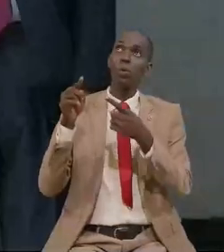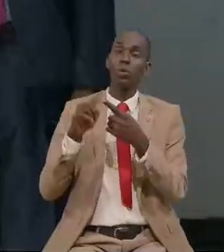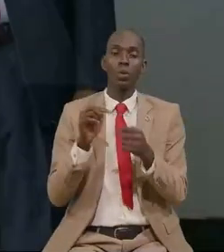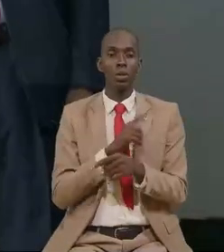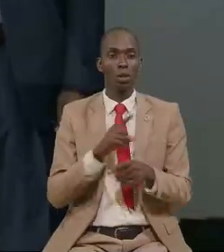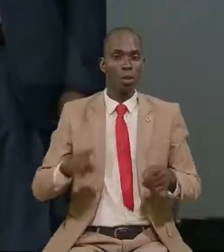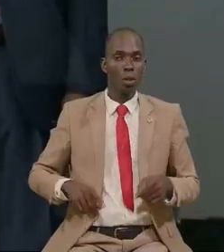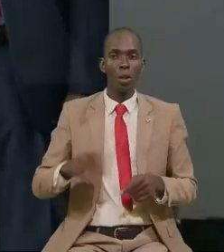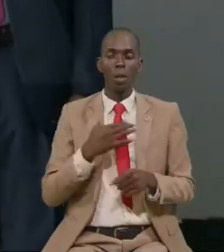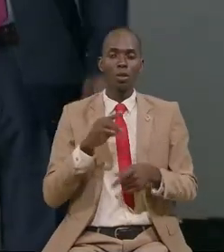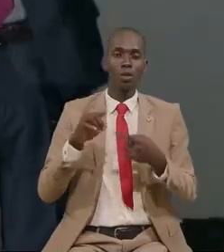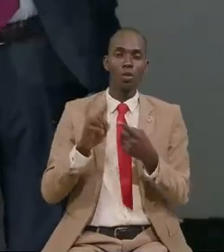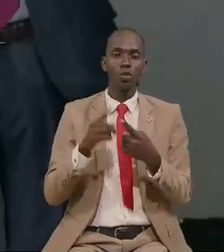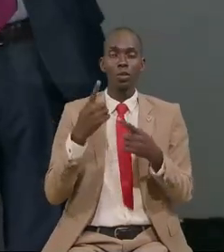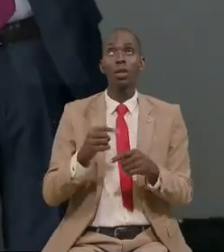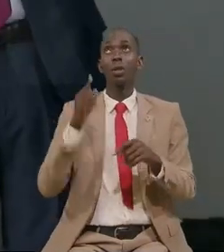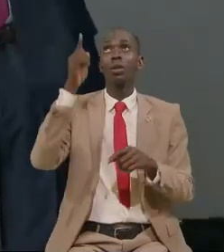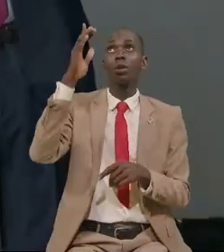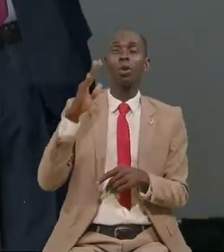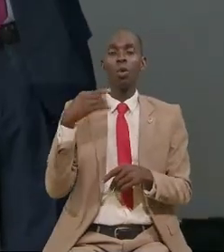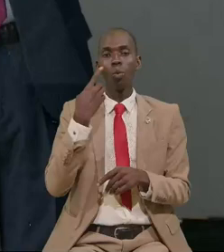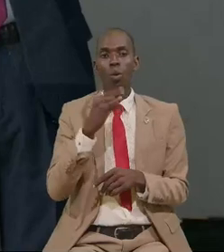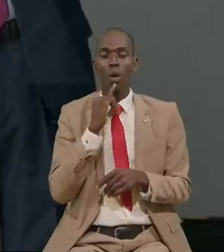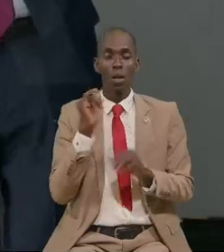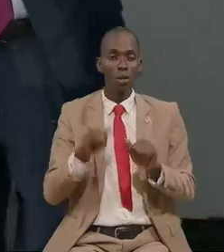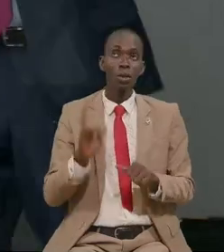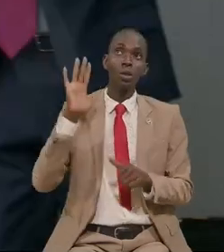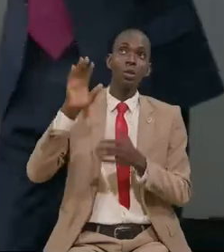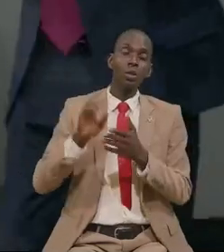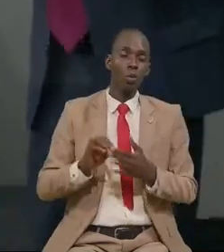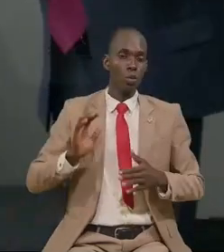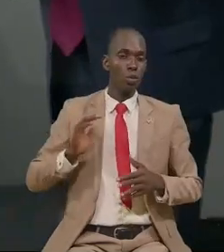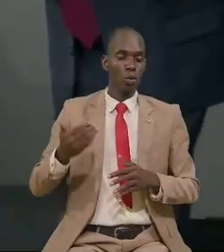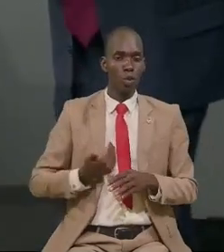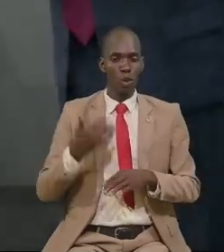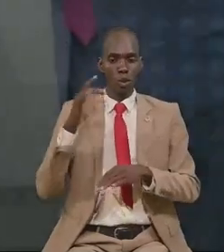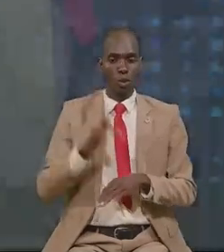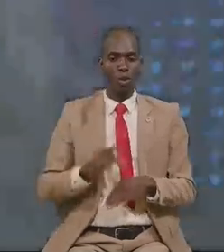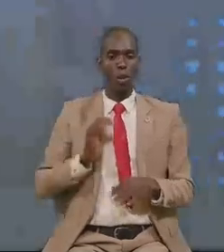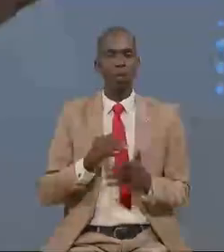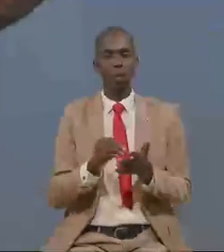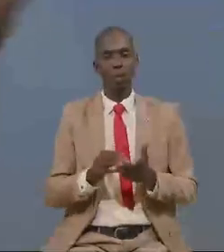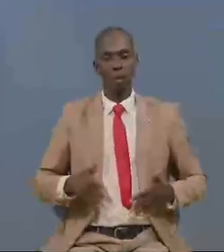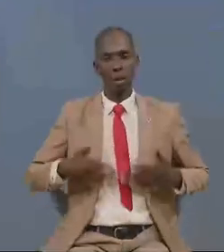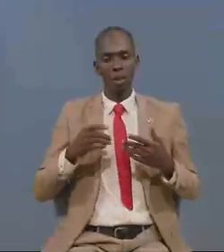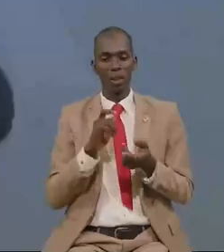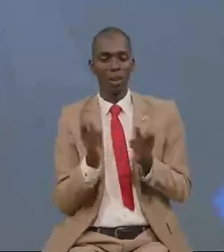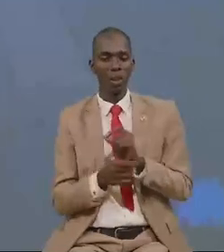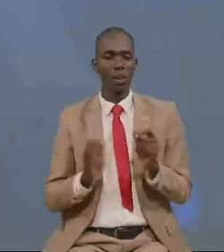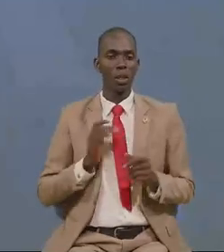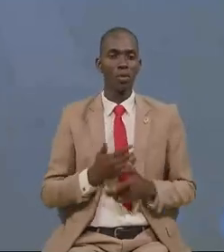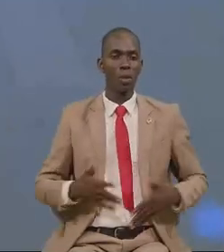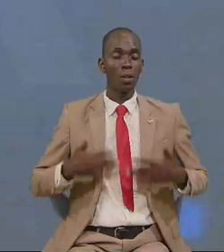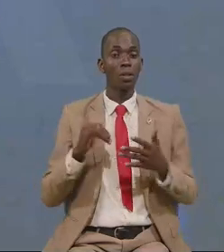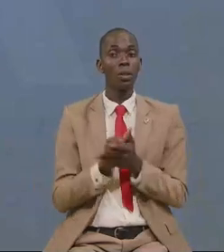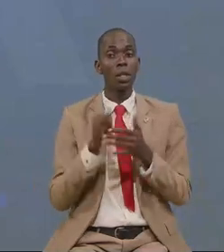Dieu qui est capable, il touche tellement nos vies, il transforme tellement nos vies, que maintenant,